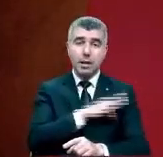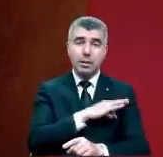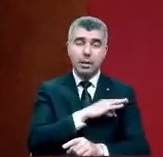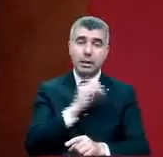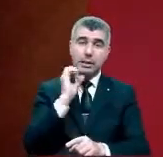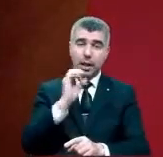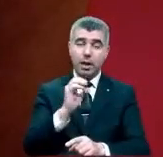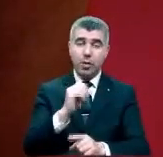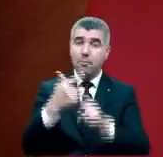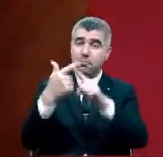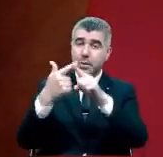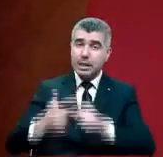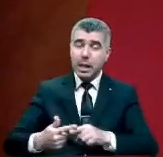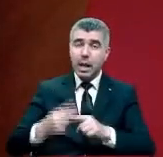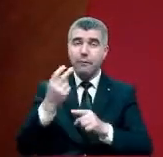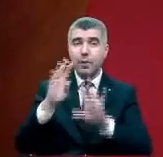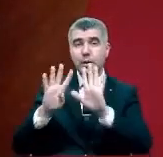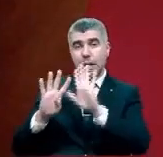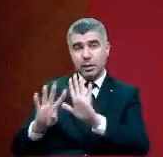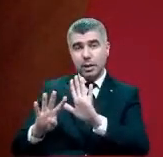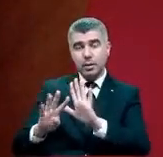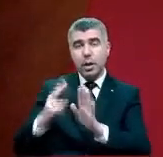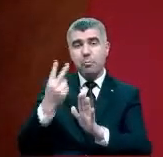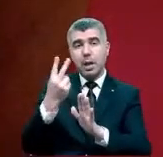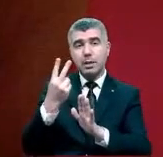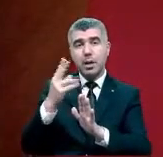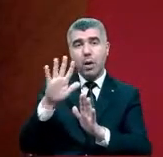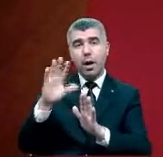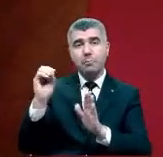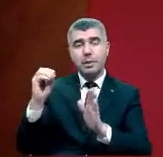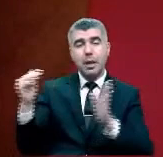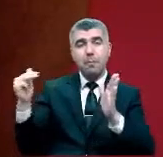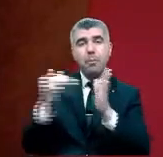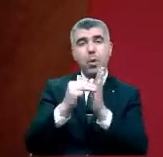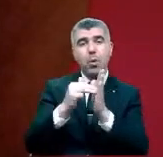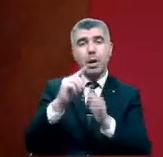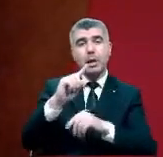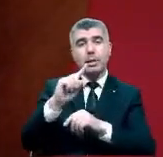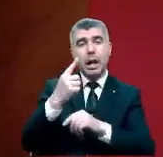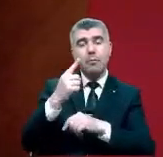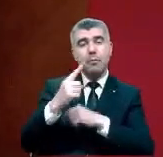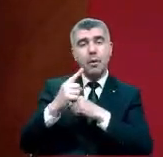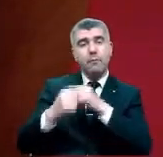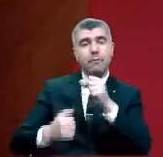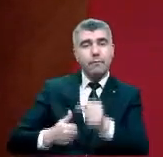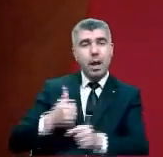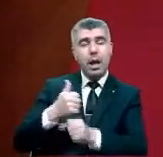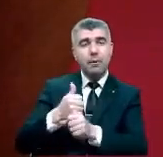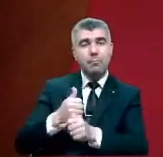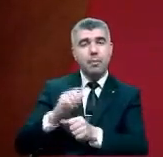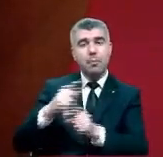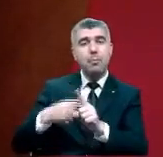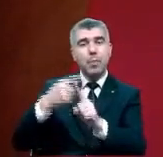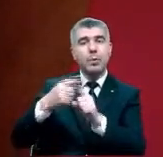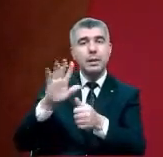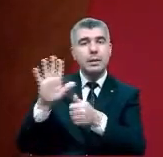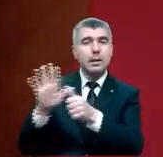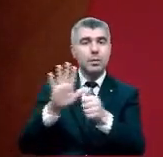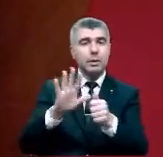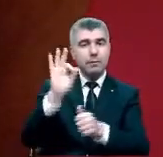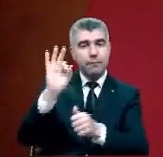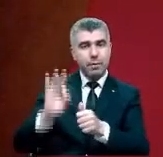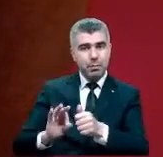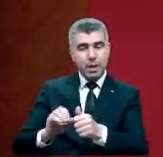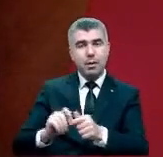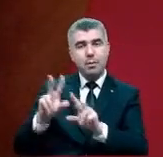حيث بلغت الميزانية سنة 2019 250 مليون درهم سنويا بارتفاع بنسبة 66% مقارنة